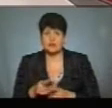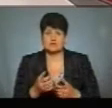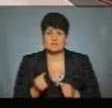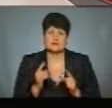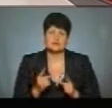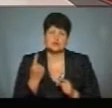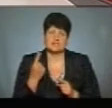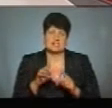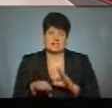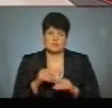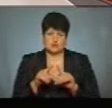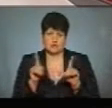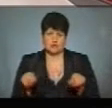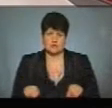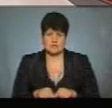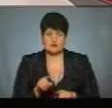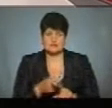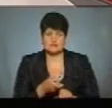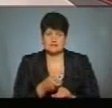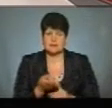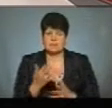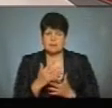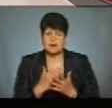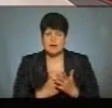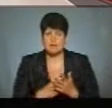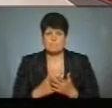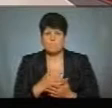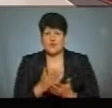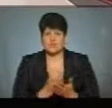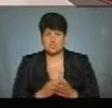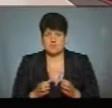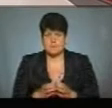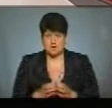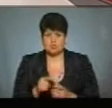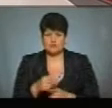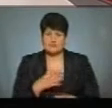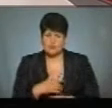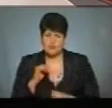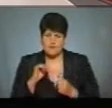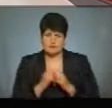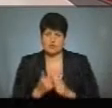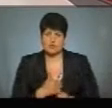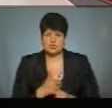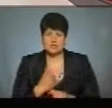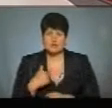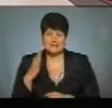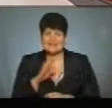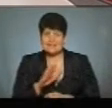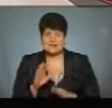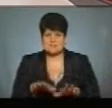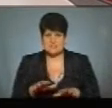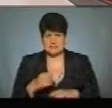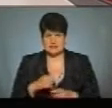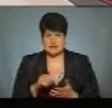тоді ви отримаєте лише один виборчий бюлетень, тобто той, який стосується, де буде перелік політичних партій. Тобто тут важливо пам'ятати, якщо ви хочете голосувати не за